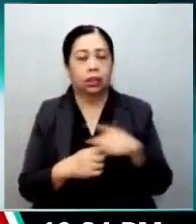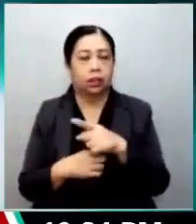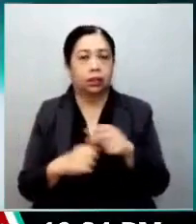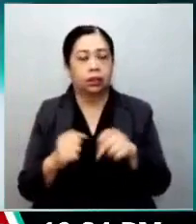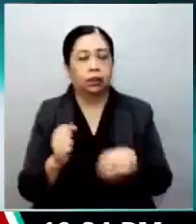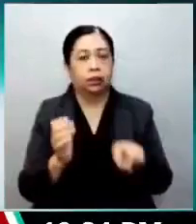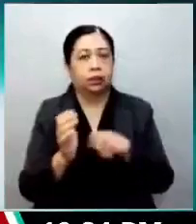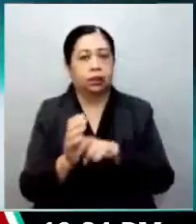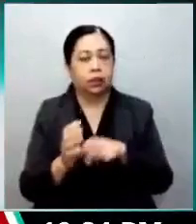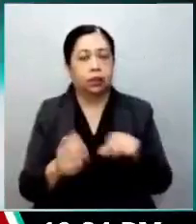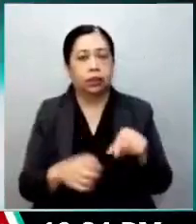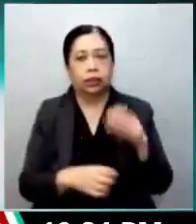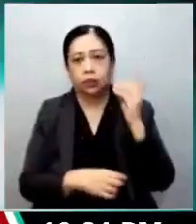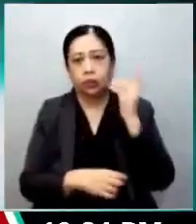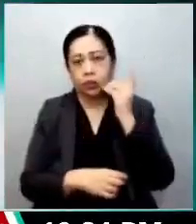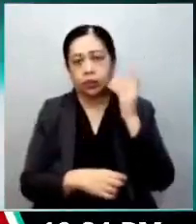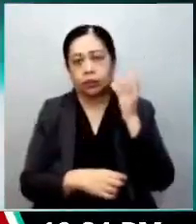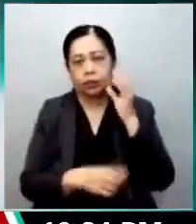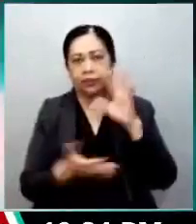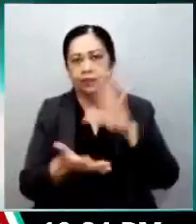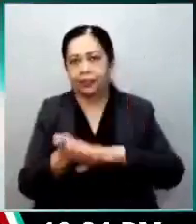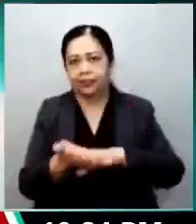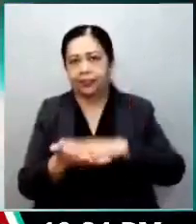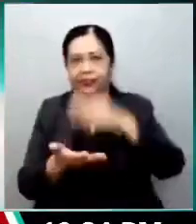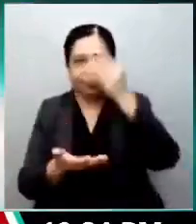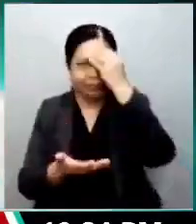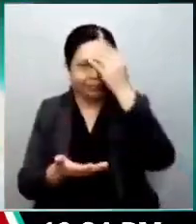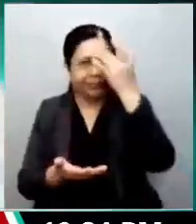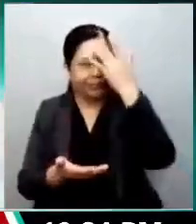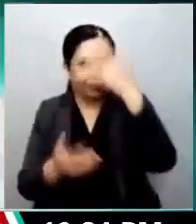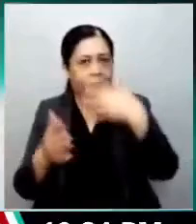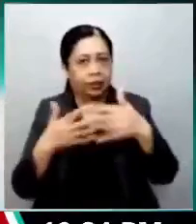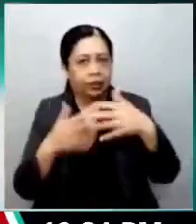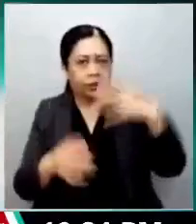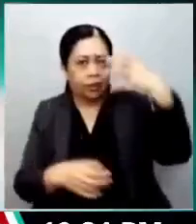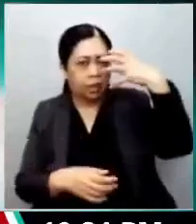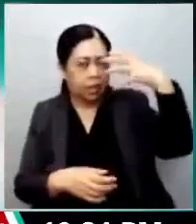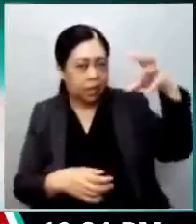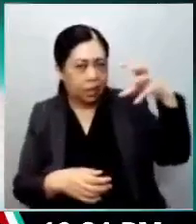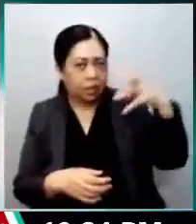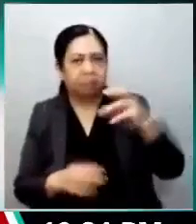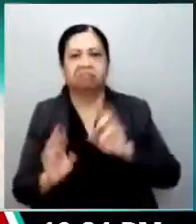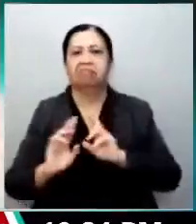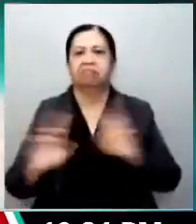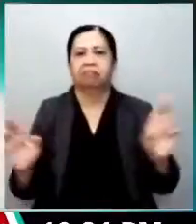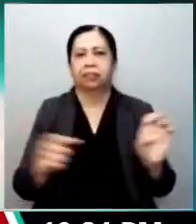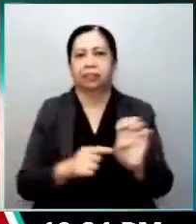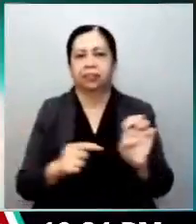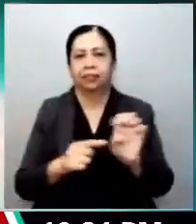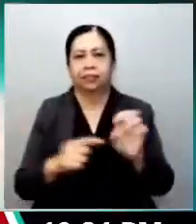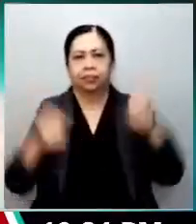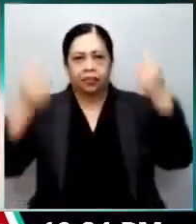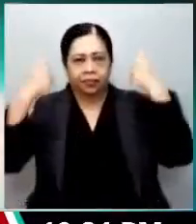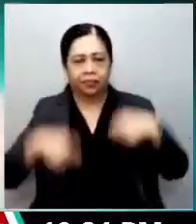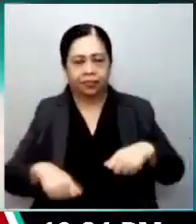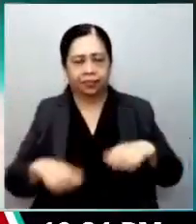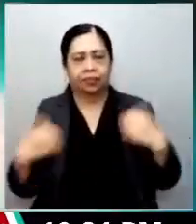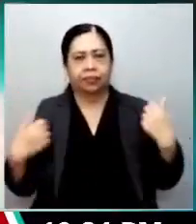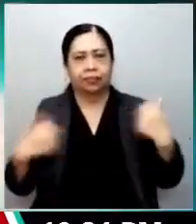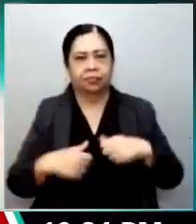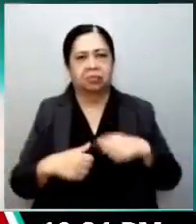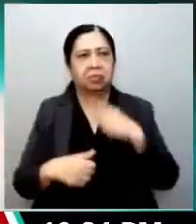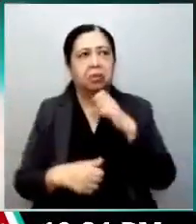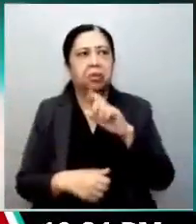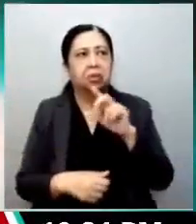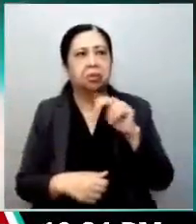Familiar, natuto na raw. Kahit matindi ang sikat ng araw, ready pa rin ang kapote. And sabi, El Nino daw, tapos sige naman ang